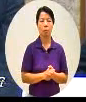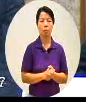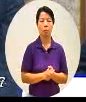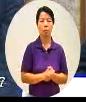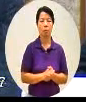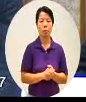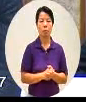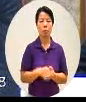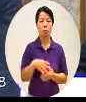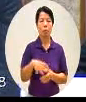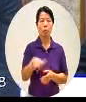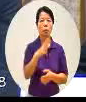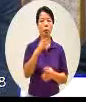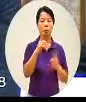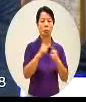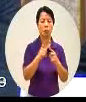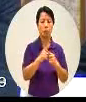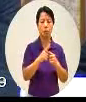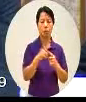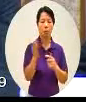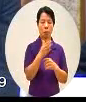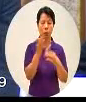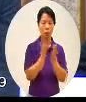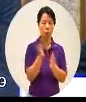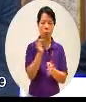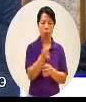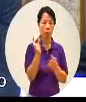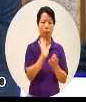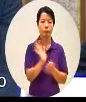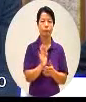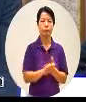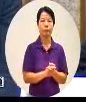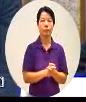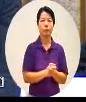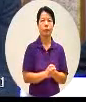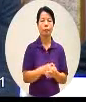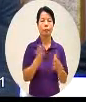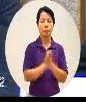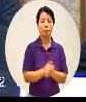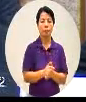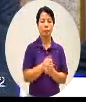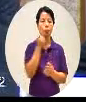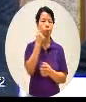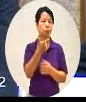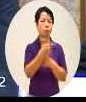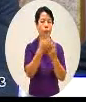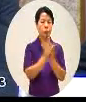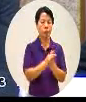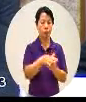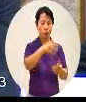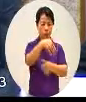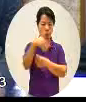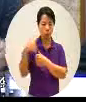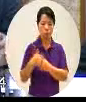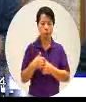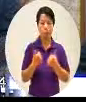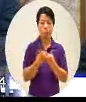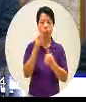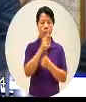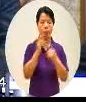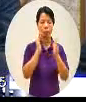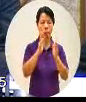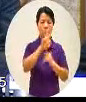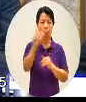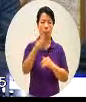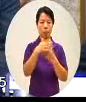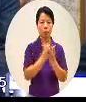顾问吼，全部都是无级职的。这第一点，第二点吼，我们在每半年吼，拢有召开一个正式的，在顾问